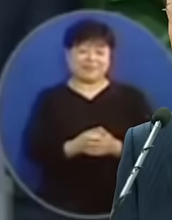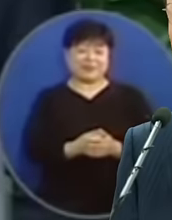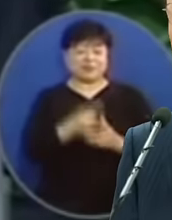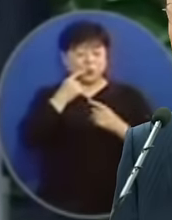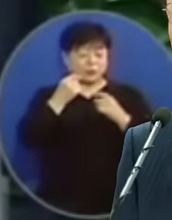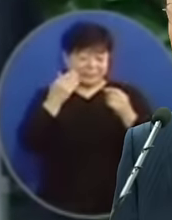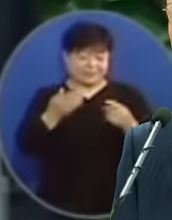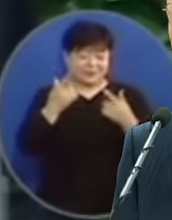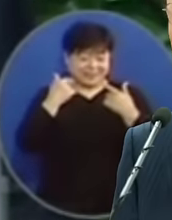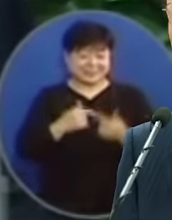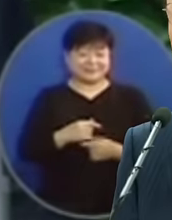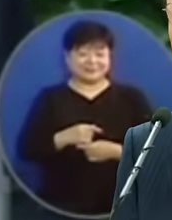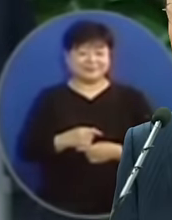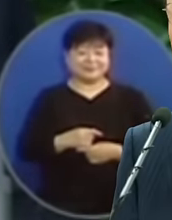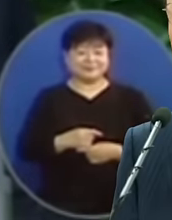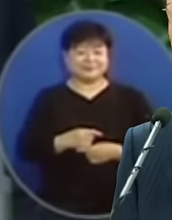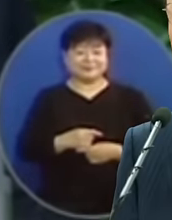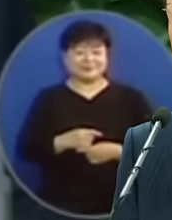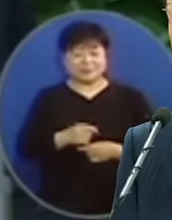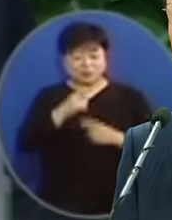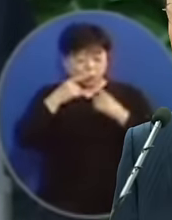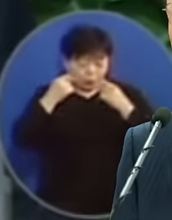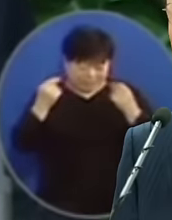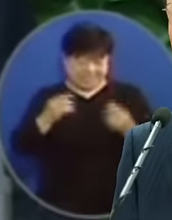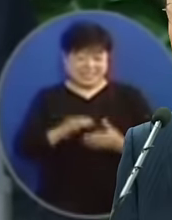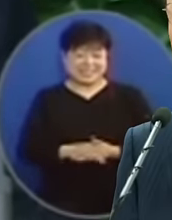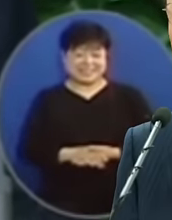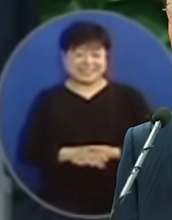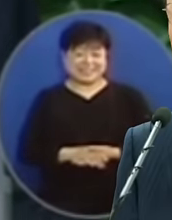내 스스로 늘 말해요. 조용기